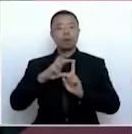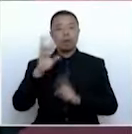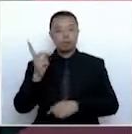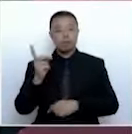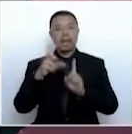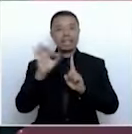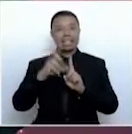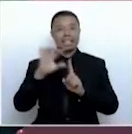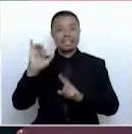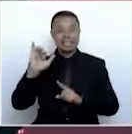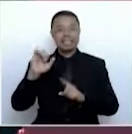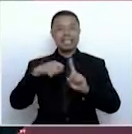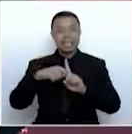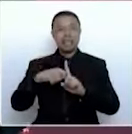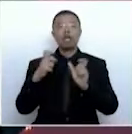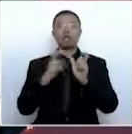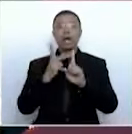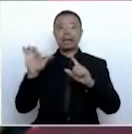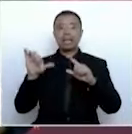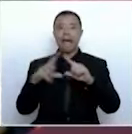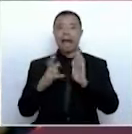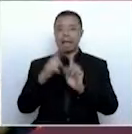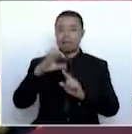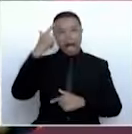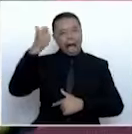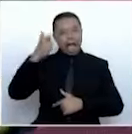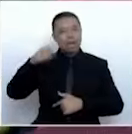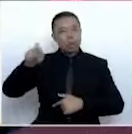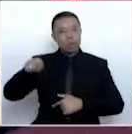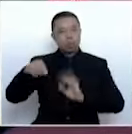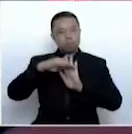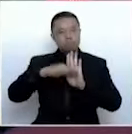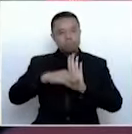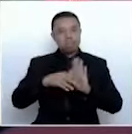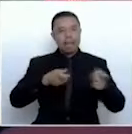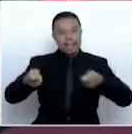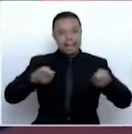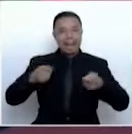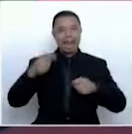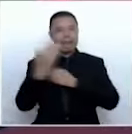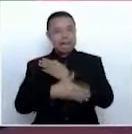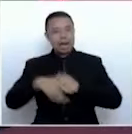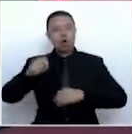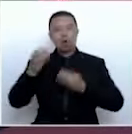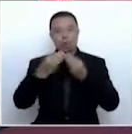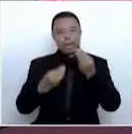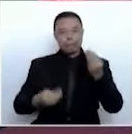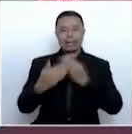Dr. Didi Suharyanto SHMH, ahli hukum tata negara dan hukum administrasi